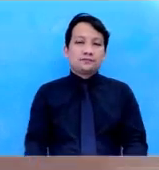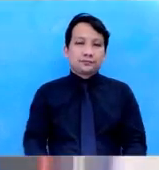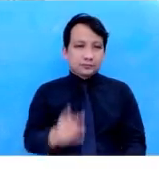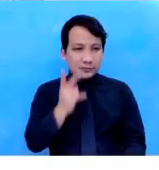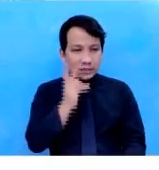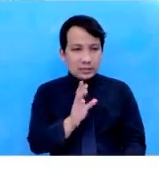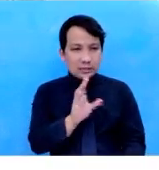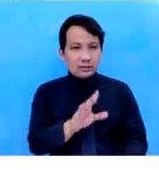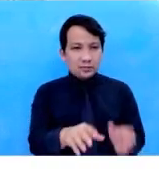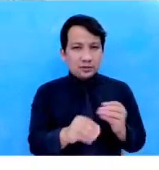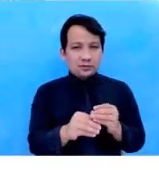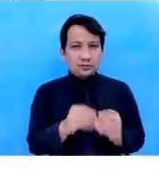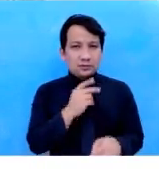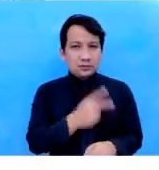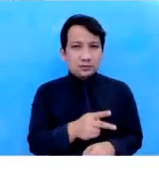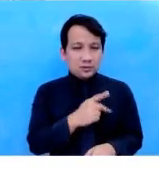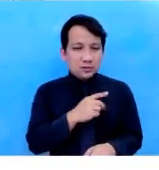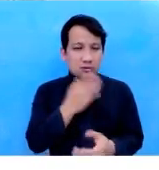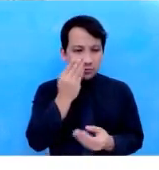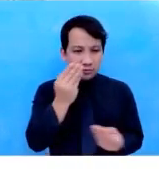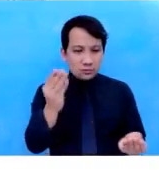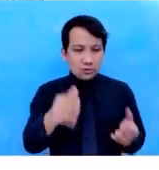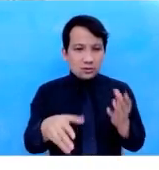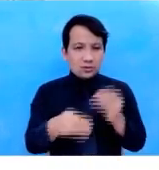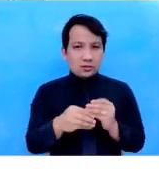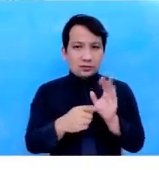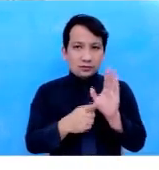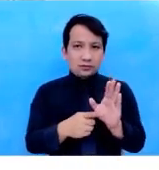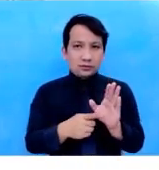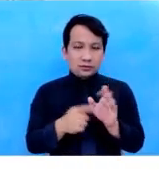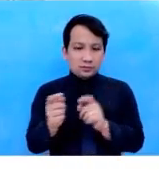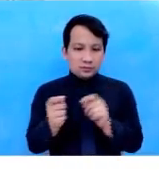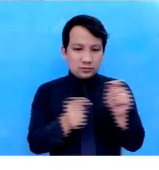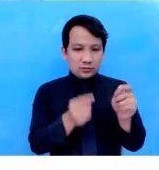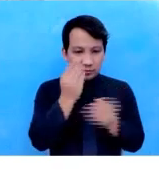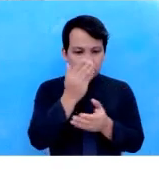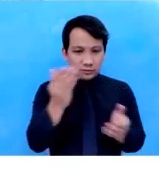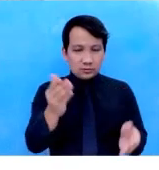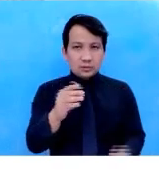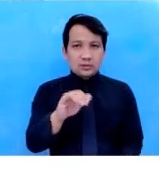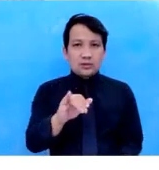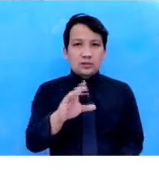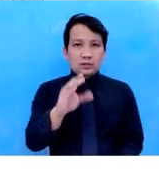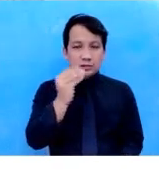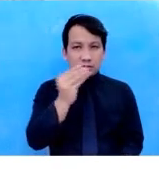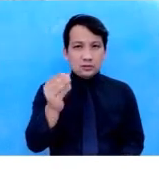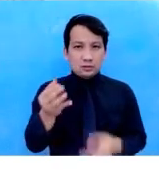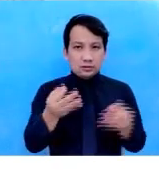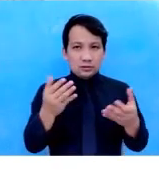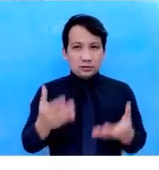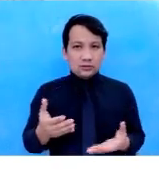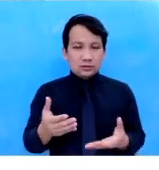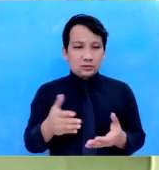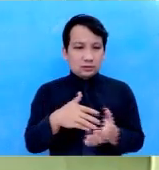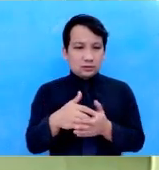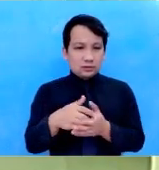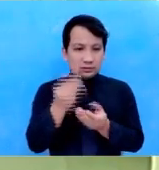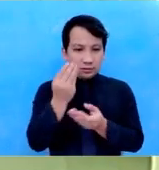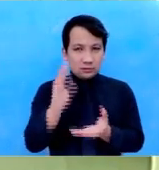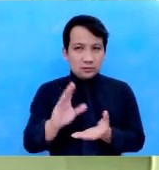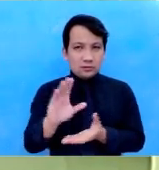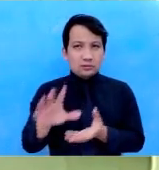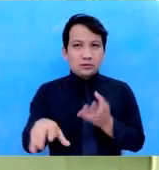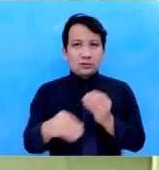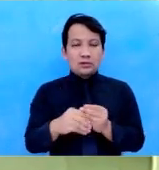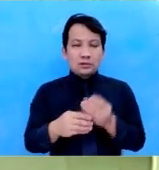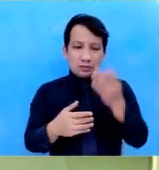mga pasyenteng naka-admit kung maaari nating ilipat sa ating isolation facilities yung may mga mild at asymptomatic. Sa gitna